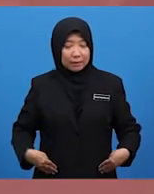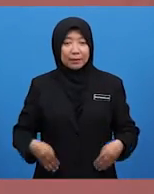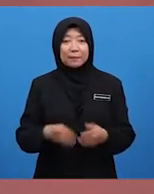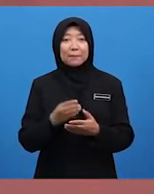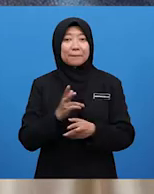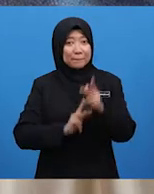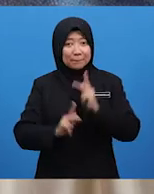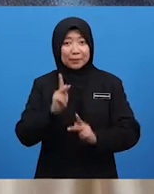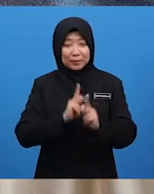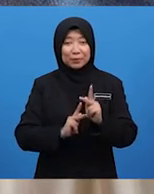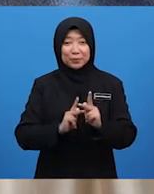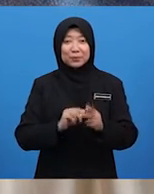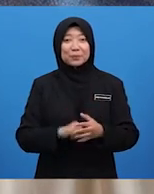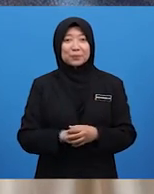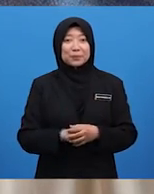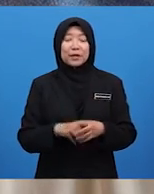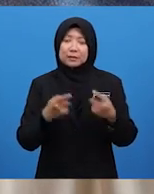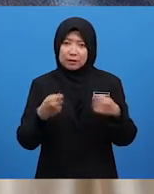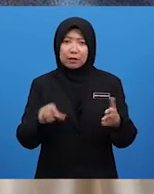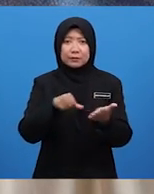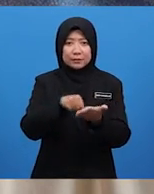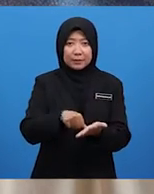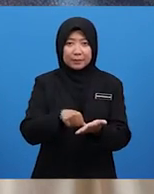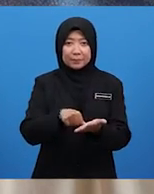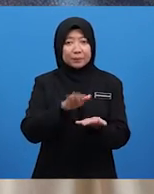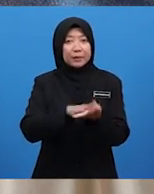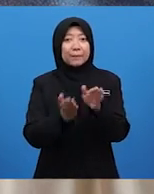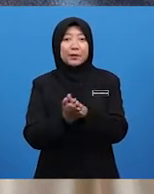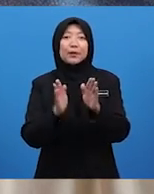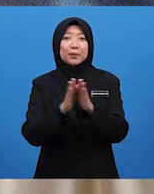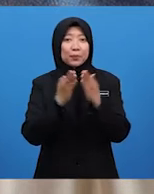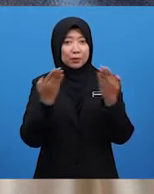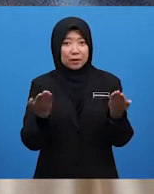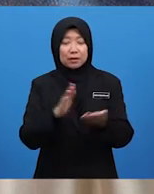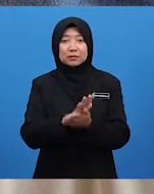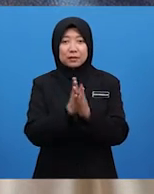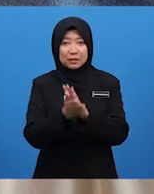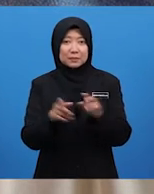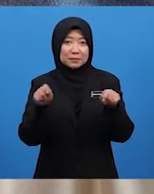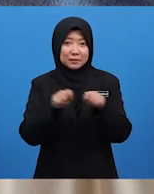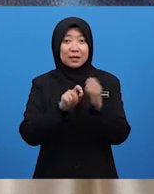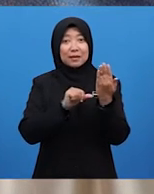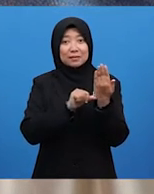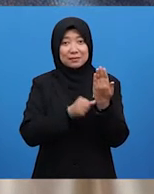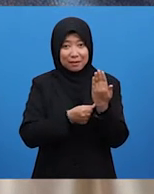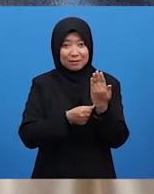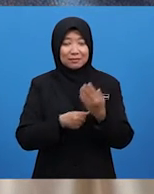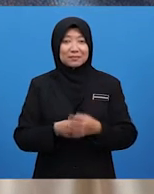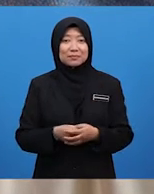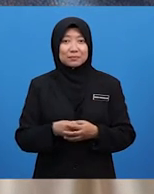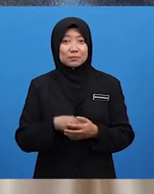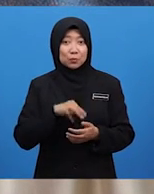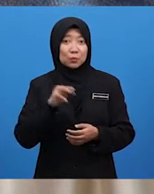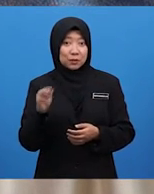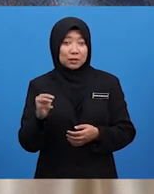tersebut. Setelah ditekan, lipatan dibuka menjadi seperti asal. Murid-murid